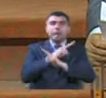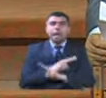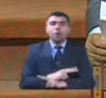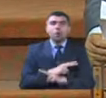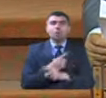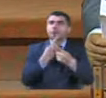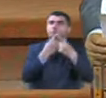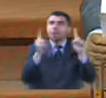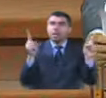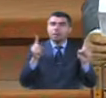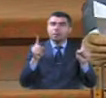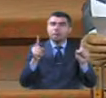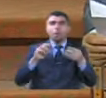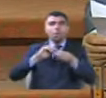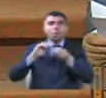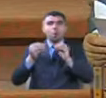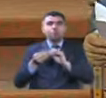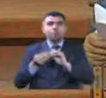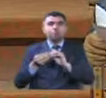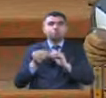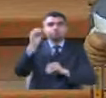وكثرت معها الاختلالات الهيكلية،